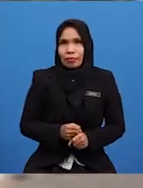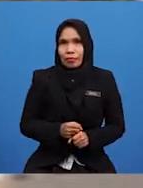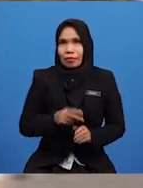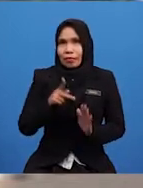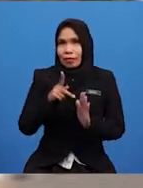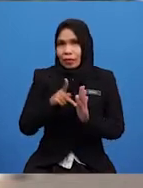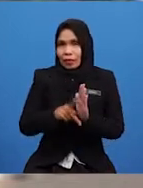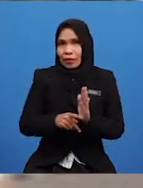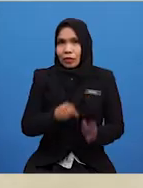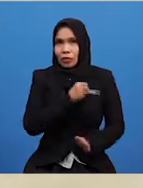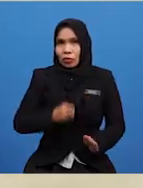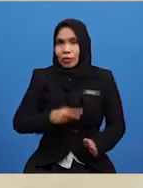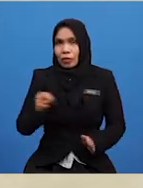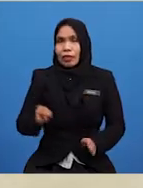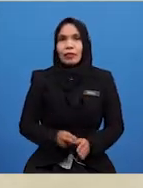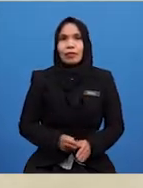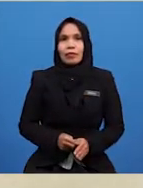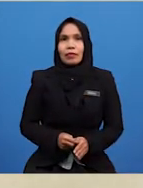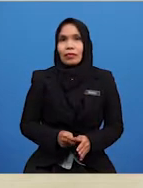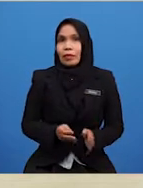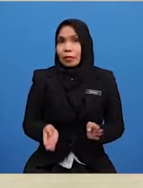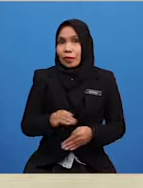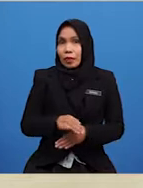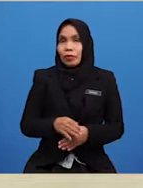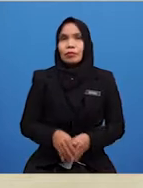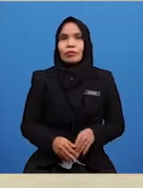Murid-murid, tahukah anda terdapat dua jenis cukai